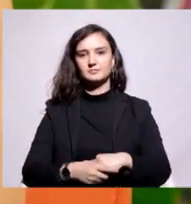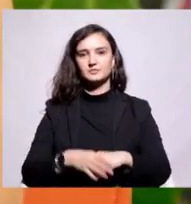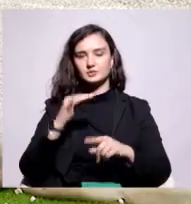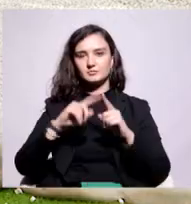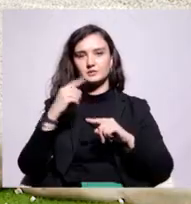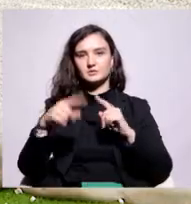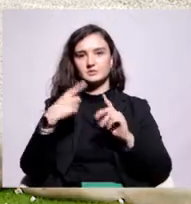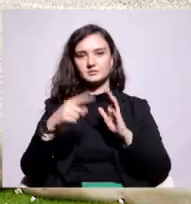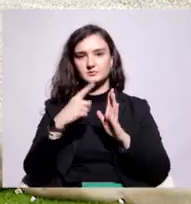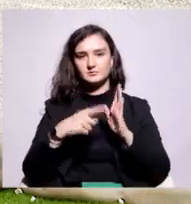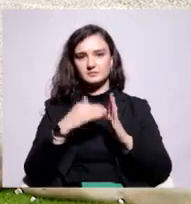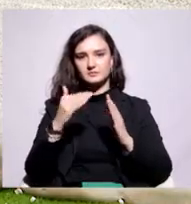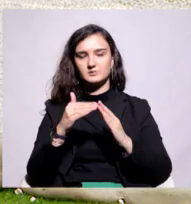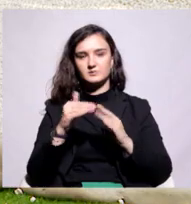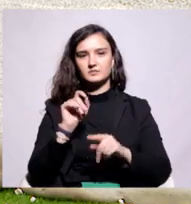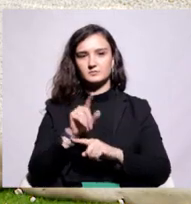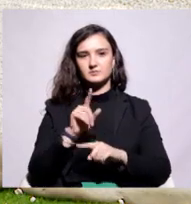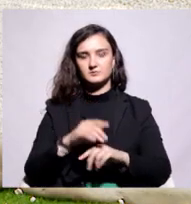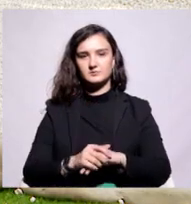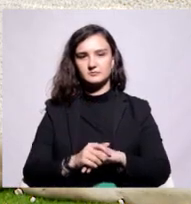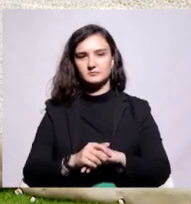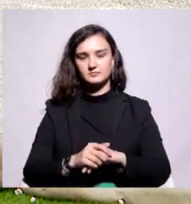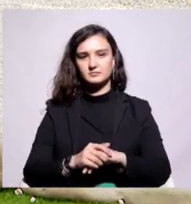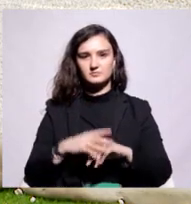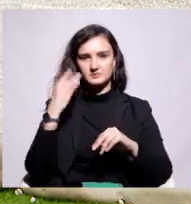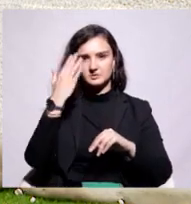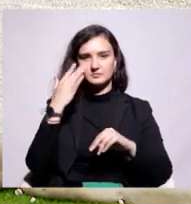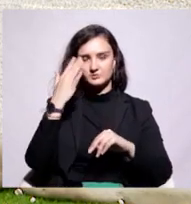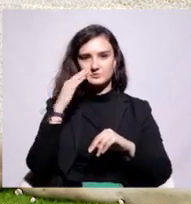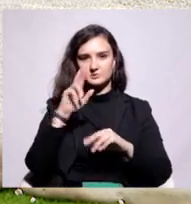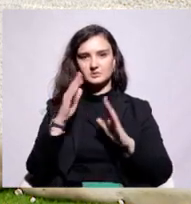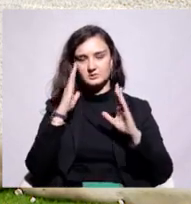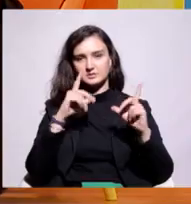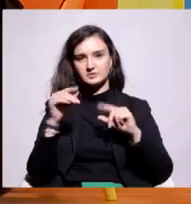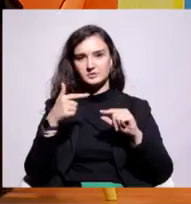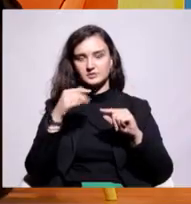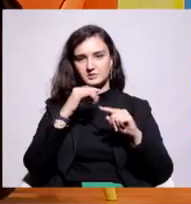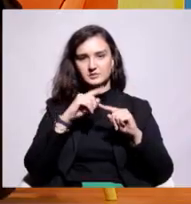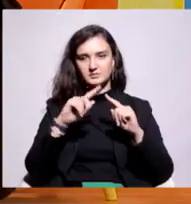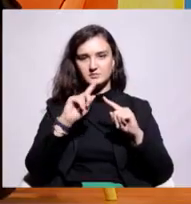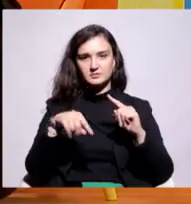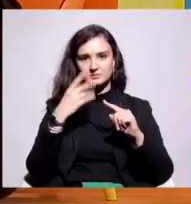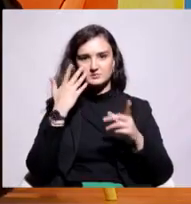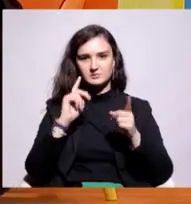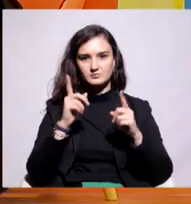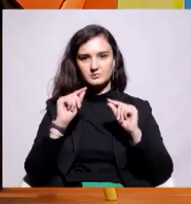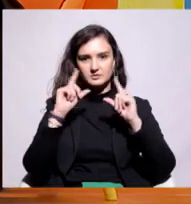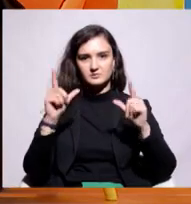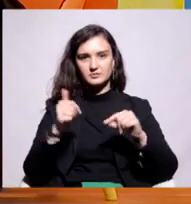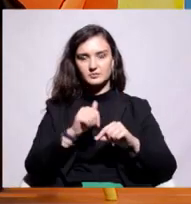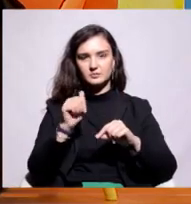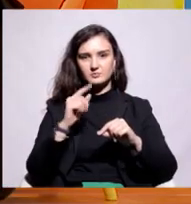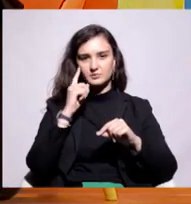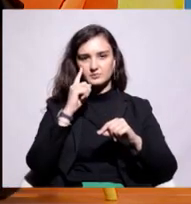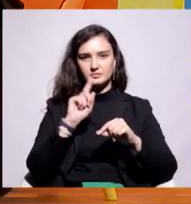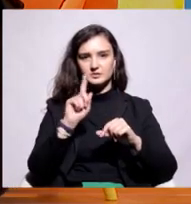შემდეგი შეკითხვა არის თქვენი საშინაო დავალება. წარმოიდგინე, დაიძინე და 20 წლის შემდეგ რეალობაში გაიღვიძე. როგორ